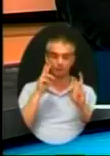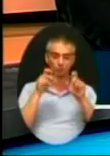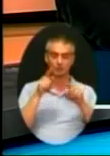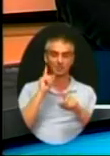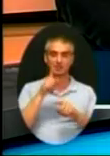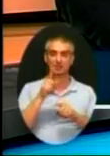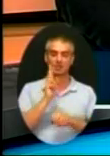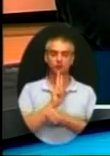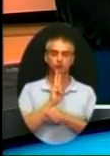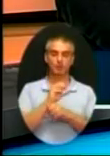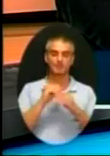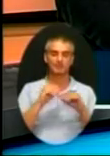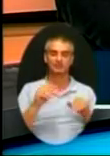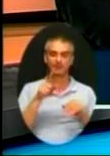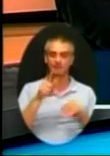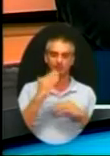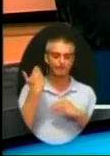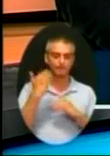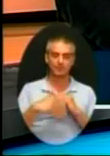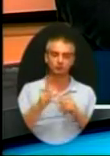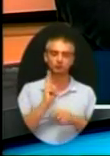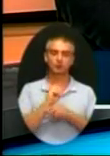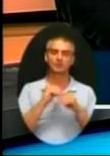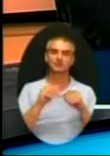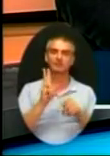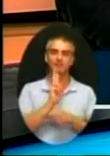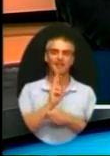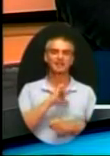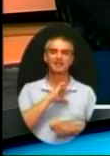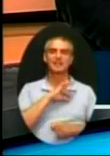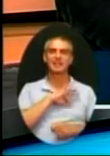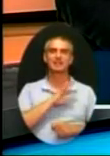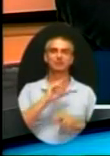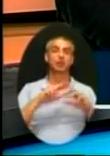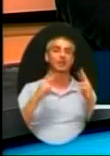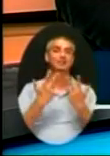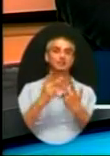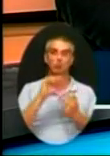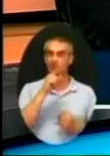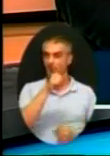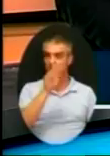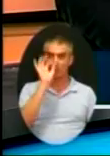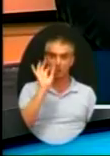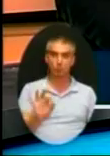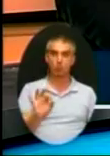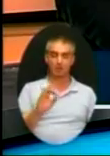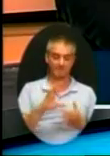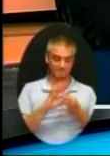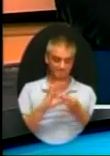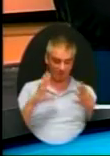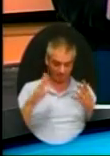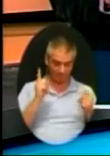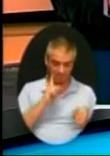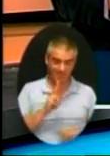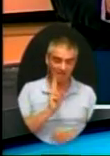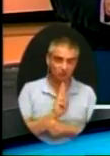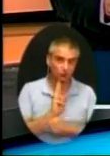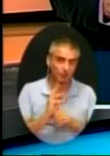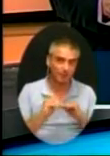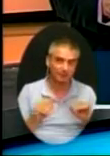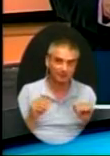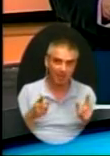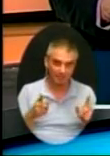הזה שנקרא שומר סף, הוא בסוף שומר סף שמגן על האינטרס הציבורי. אם אתה פוגע ומנתק את הדבר הזה שנקרא שומר